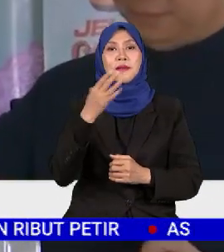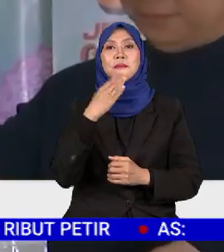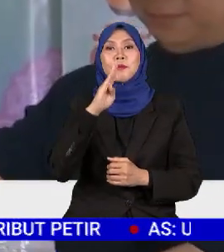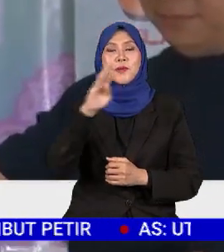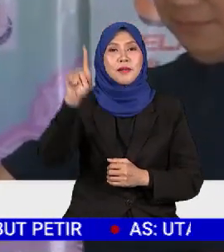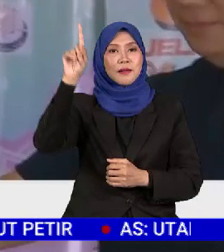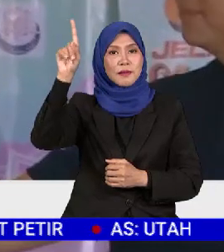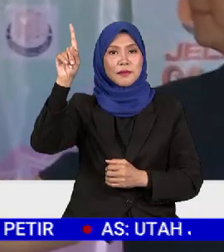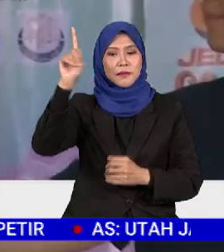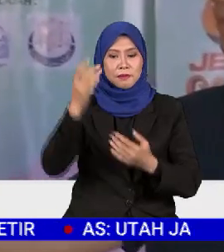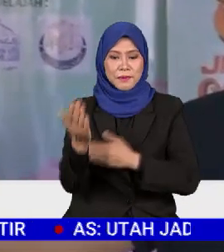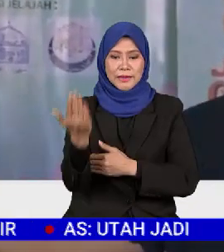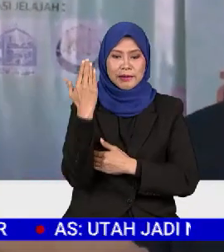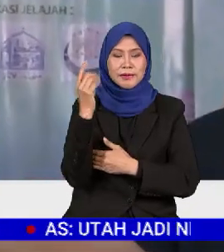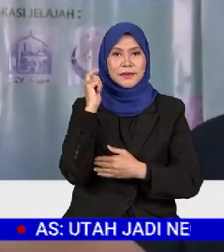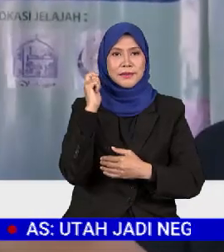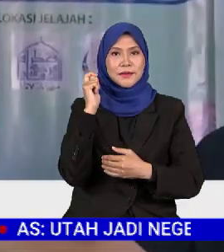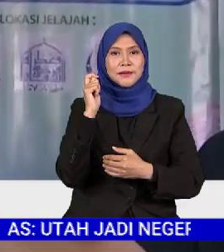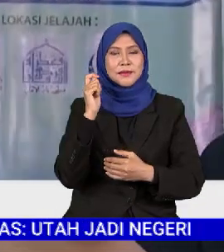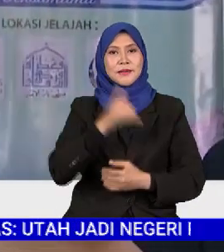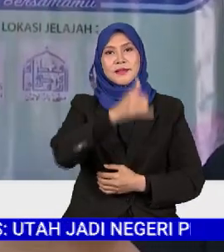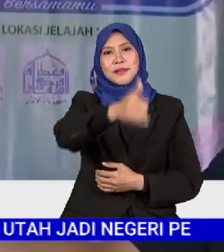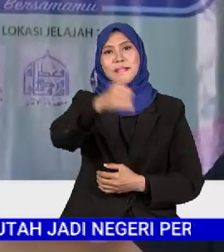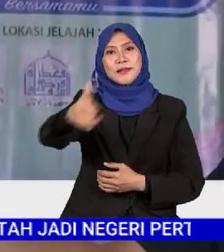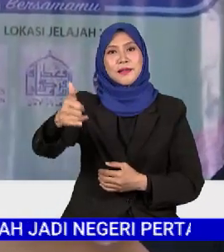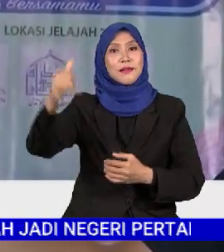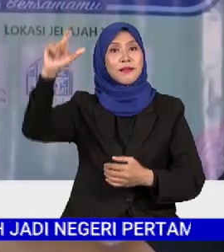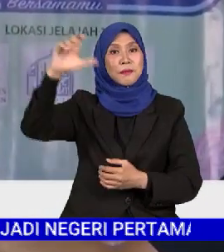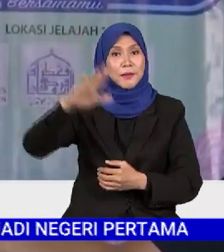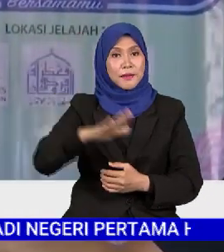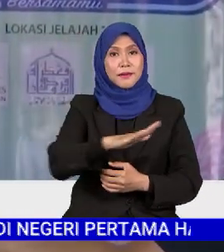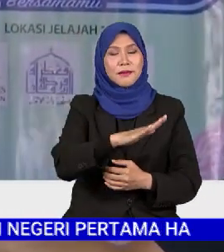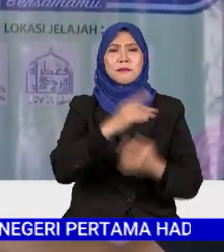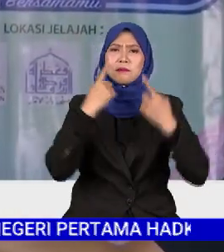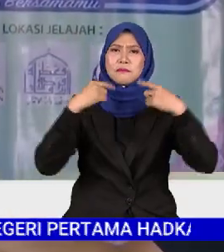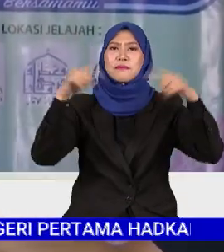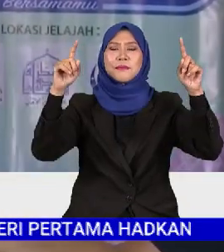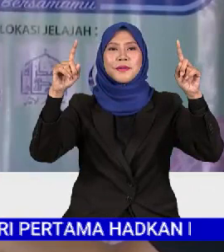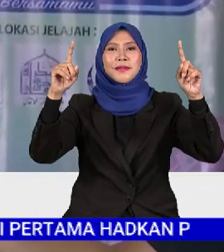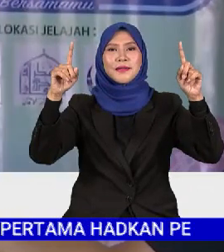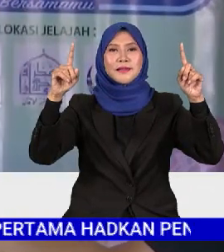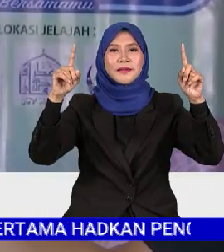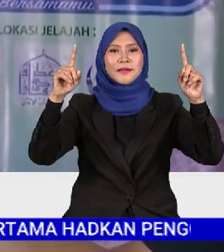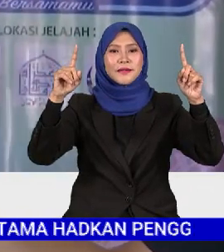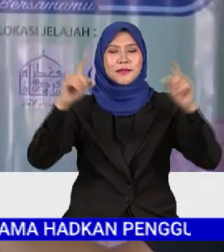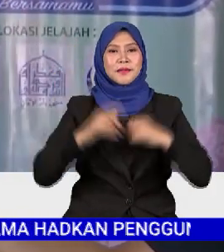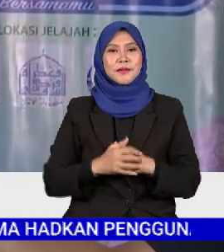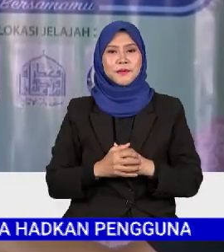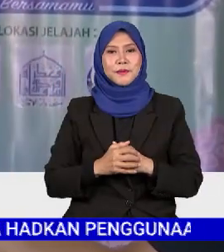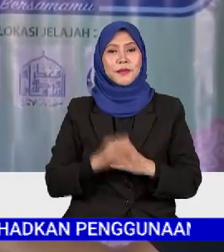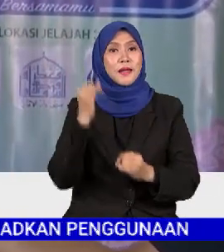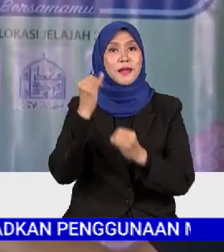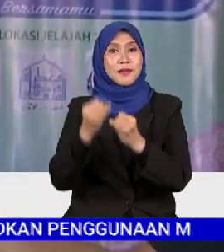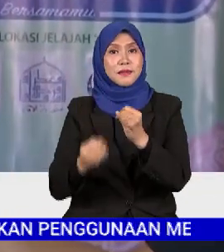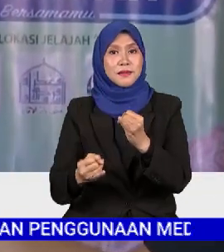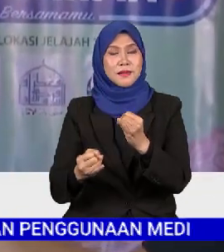alhamdulillah. Pada pagi tadi kita punya Jelajah Ramadan, kita telah berjaya dan last